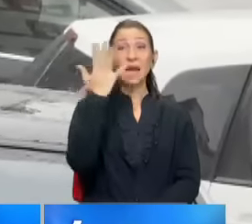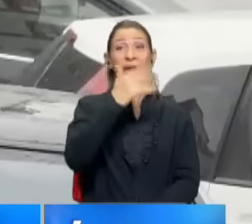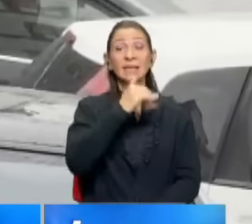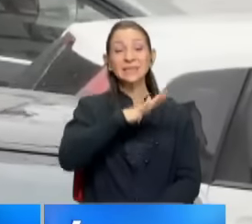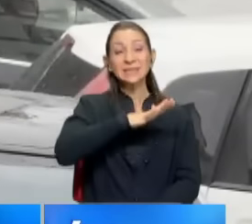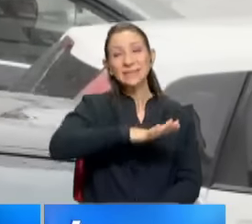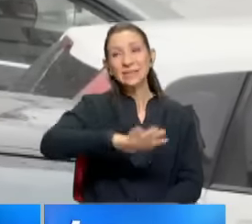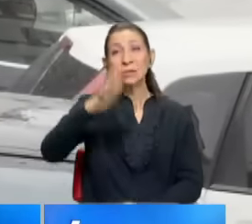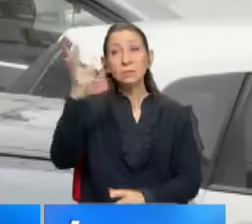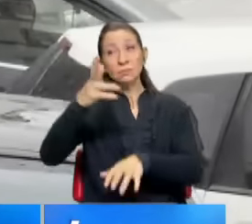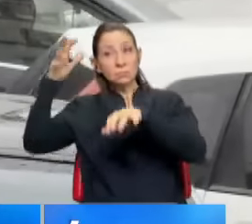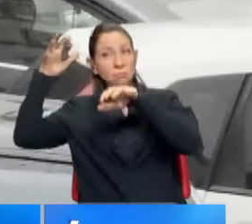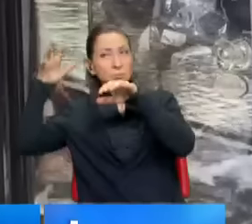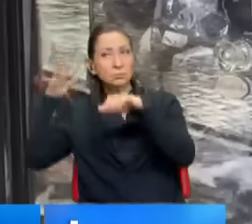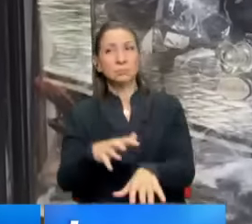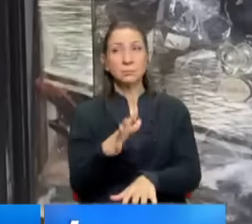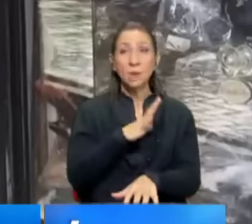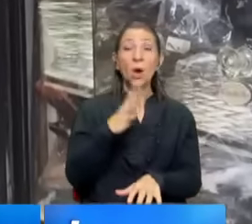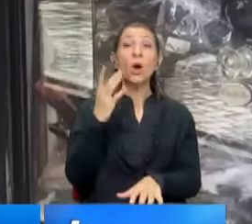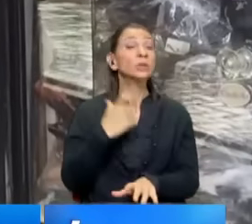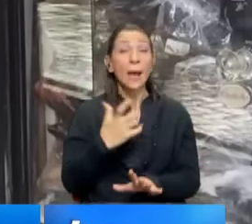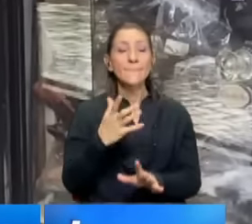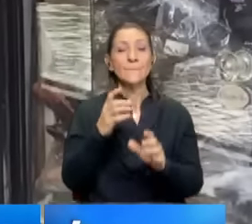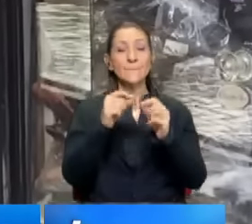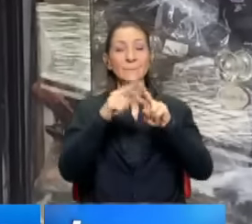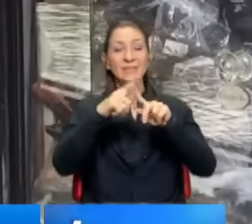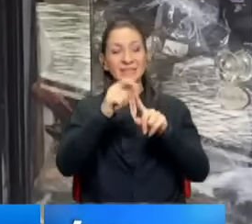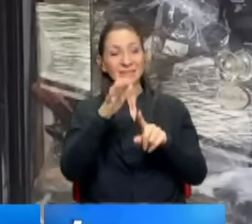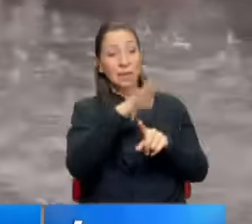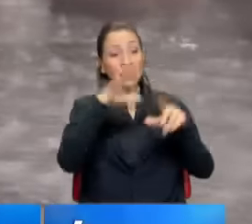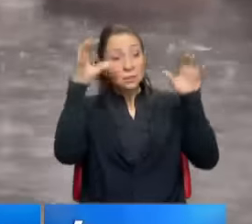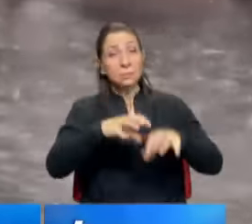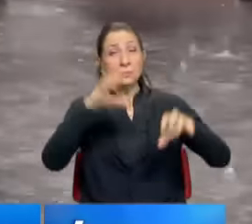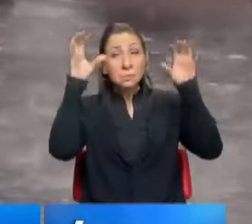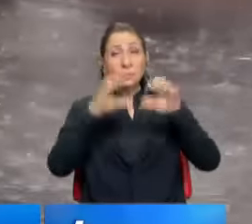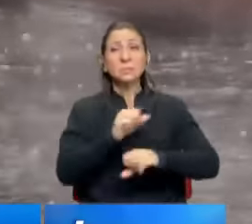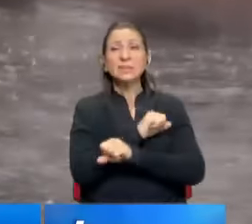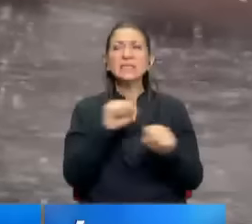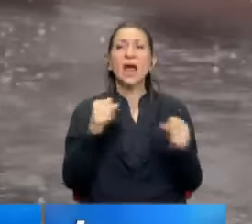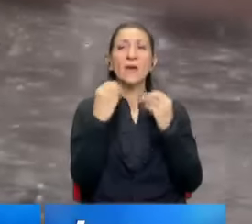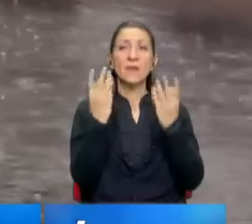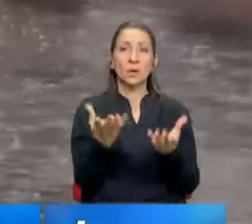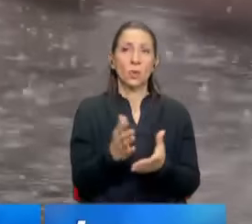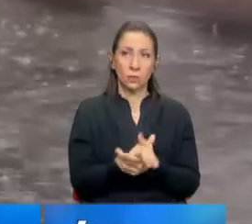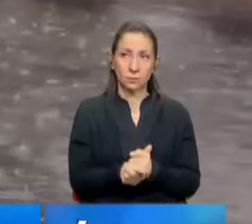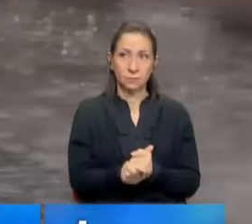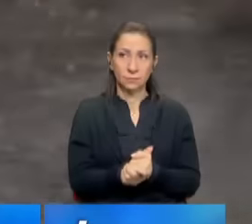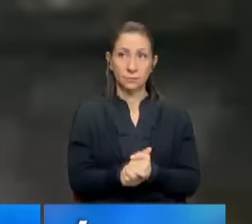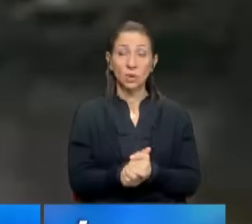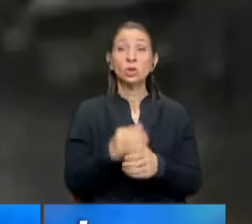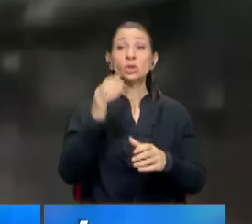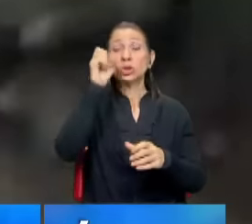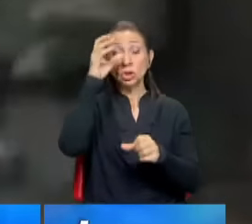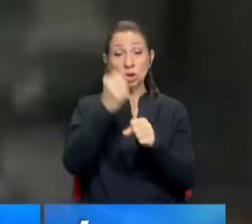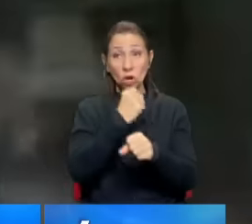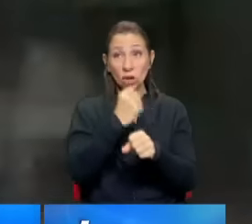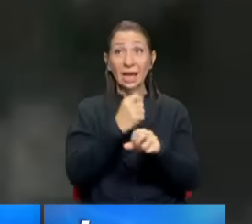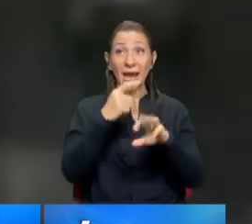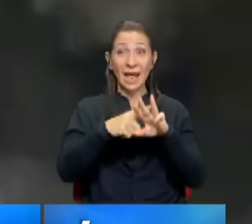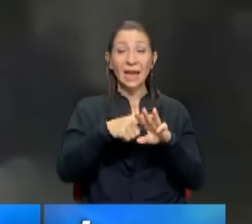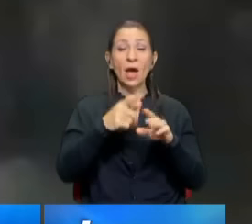Karadeniz'in geneli şiddetli yağışlara teslim oldu. Özellikle batısında sağanak yağışlar olumsuzlukları beraberinde getirdi. Zonguldak